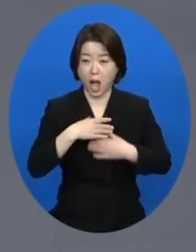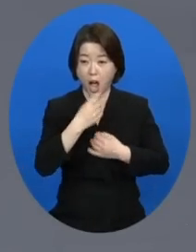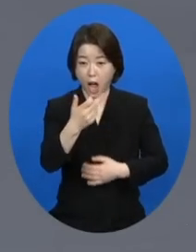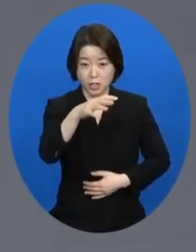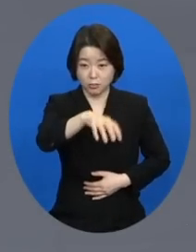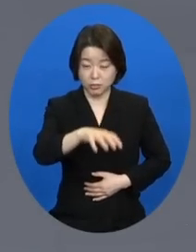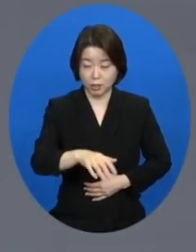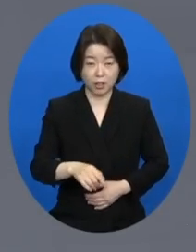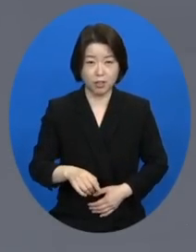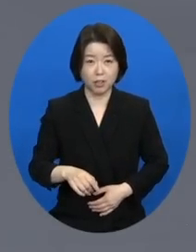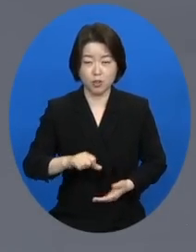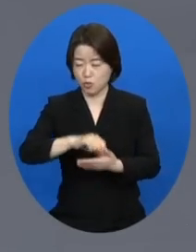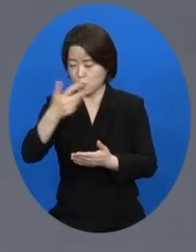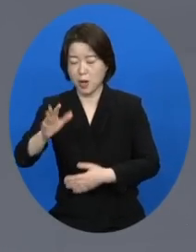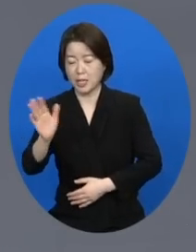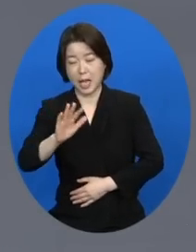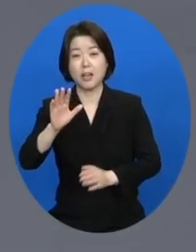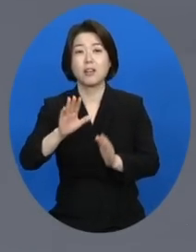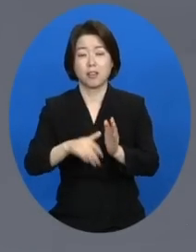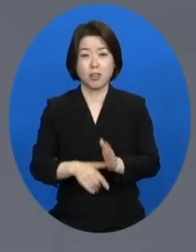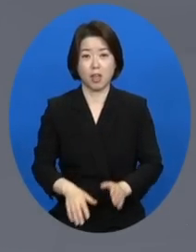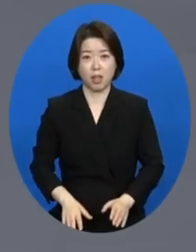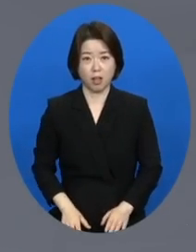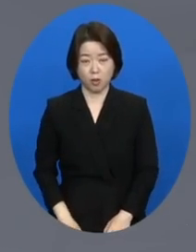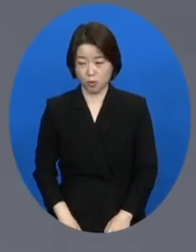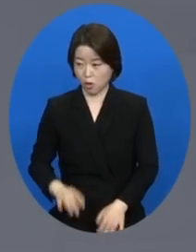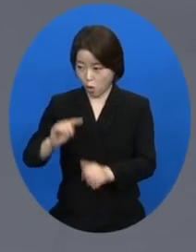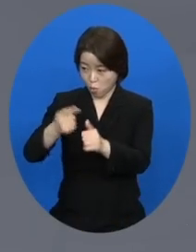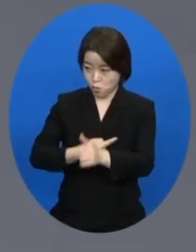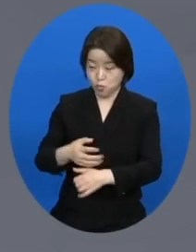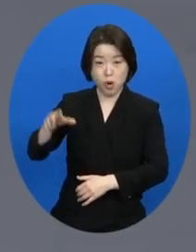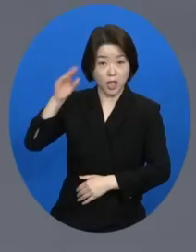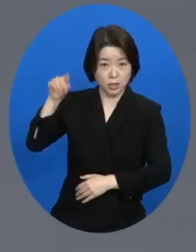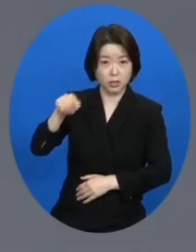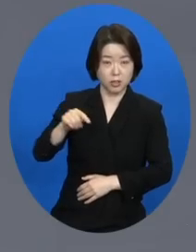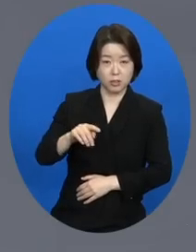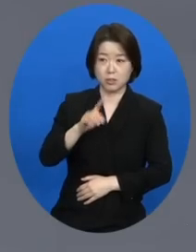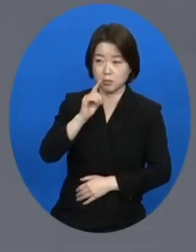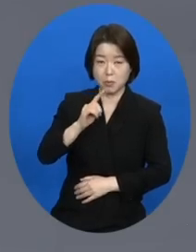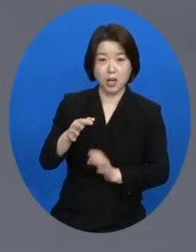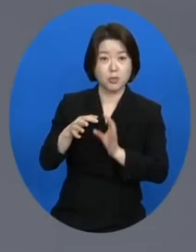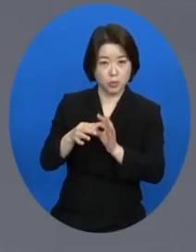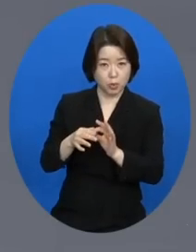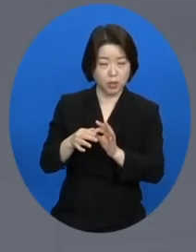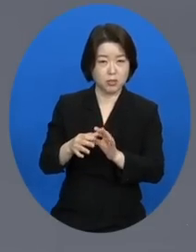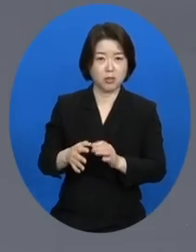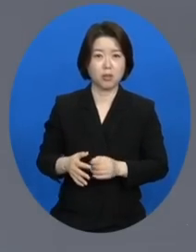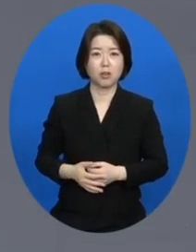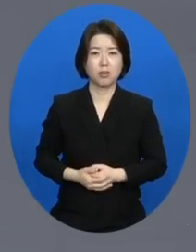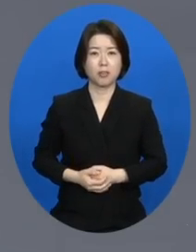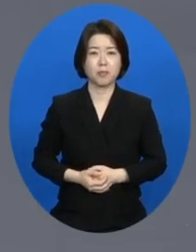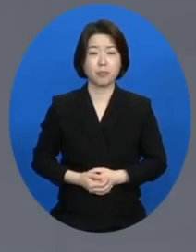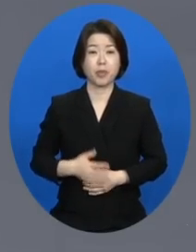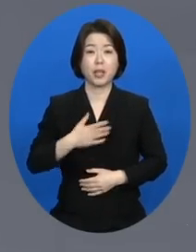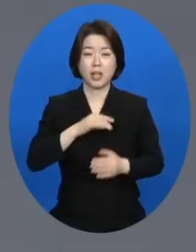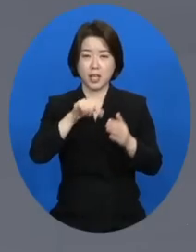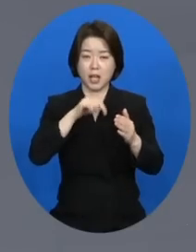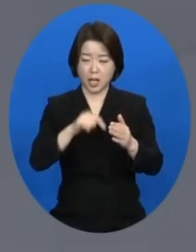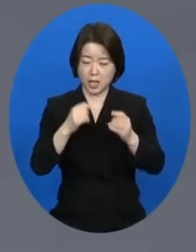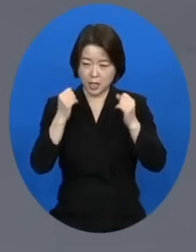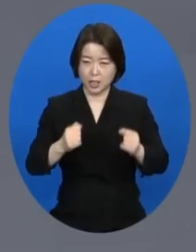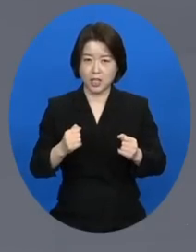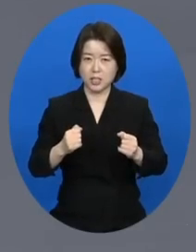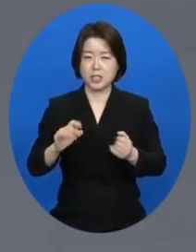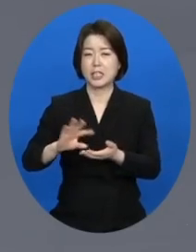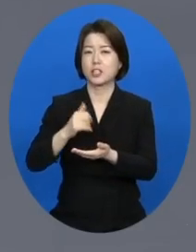알려지지 않았거든요 목사님이. 근데 우연히 들었던 그 말씀을 통해서 내 안에 계신 그리스도 아마